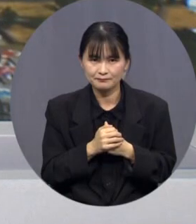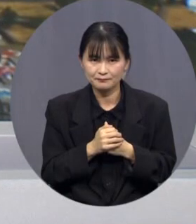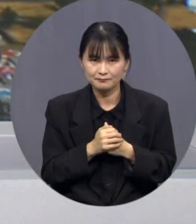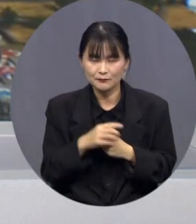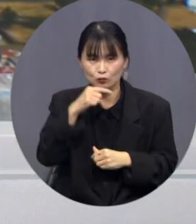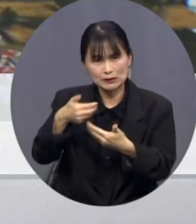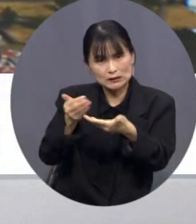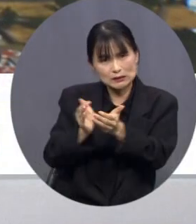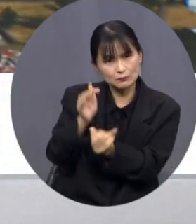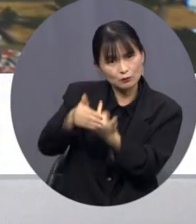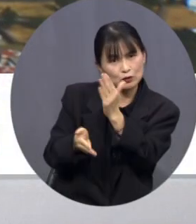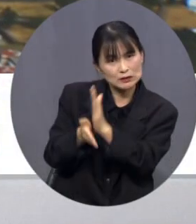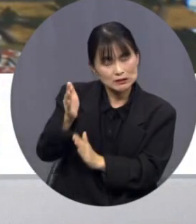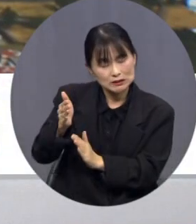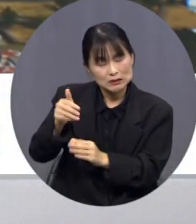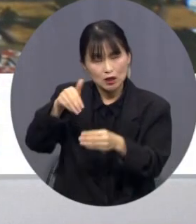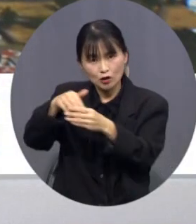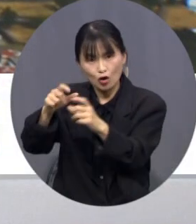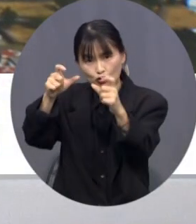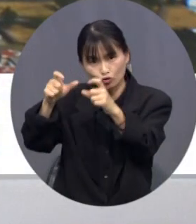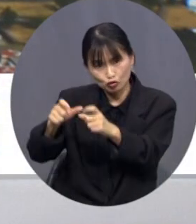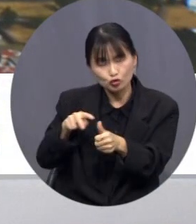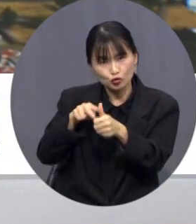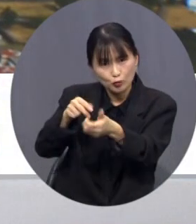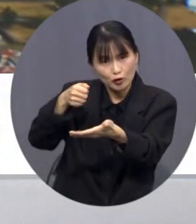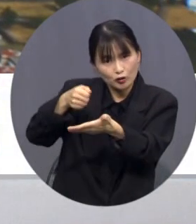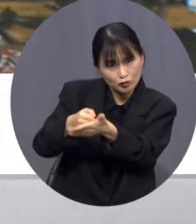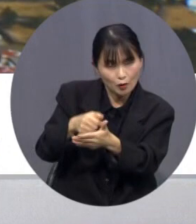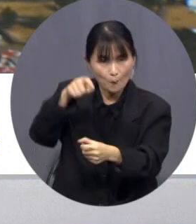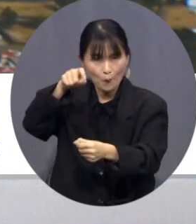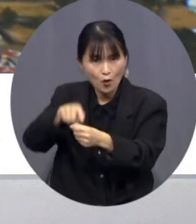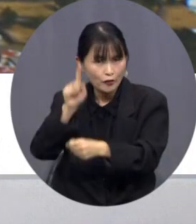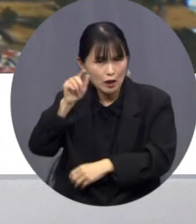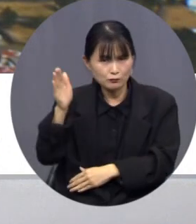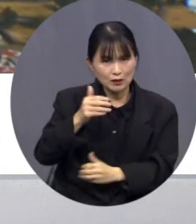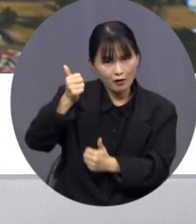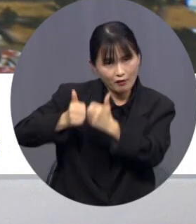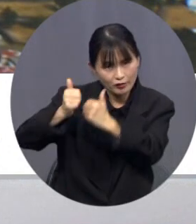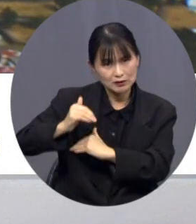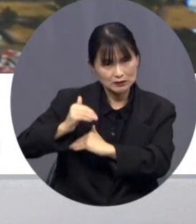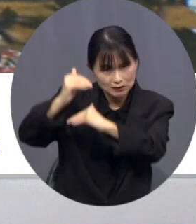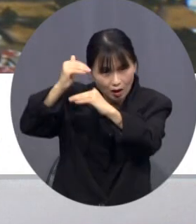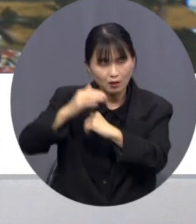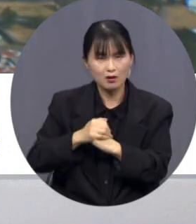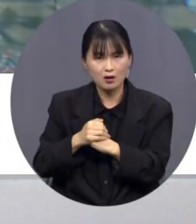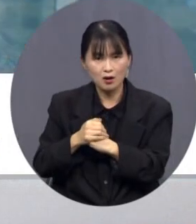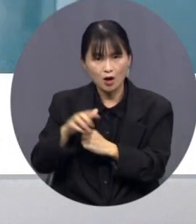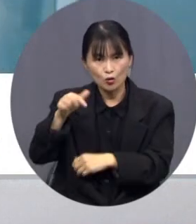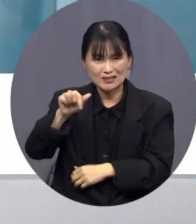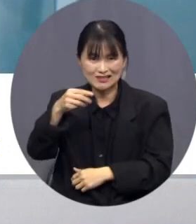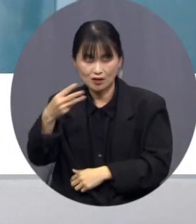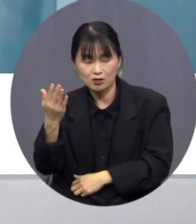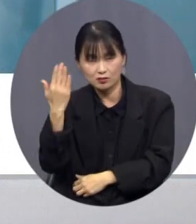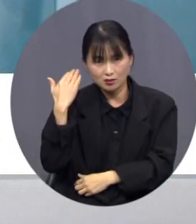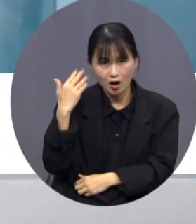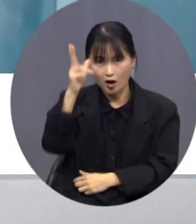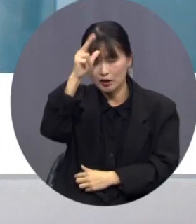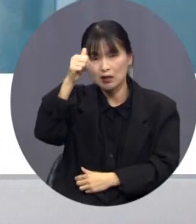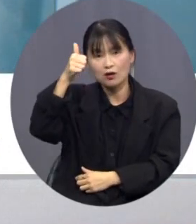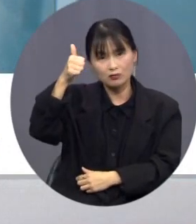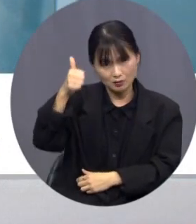국민의 임은 서귀포시 선거구 후보를 선정하기 위해 내일부터 경선을 진행하는데요 고기철 전 제주